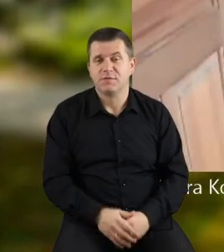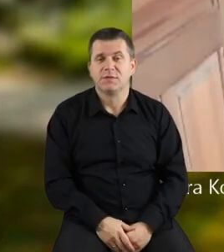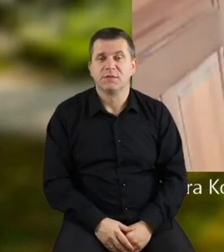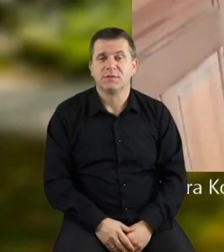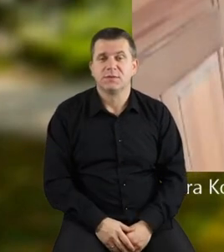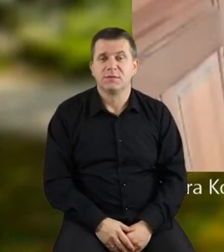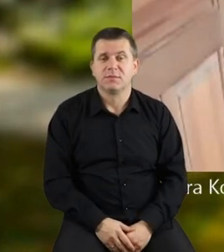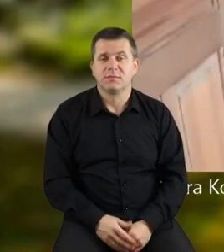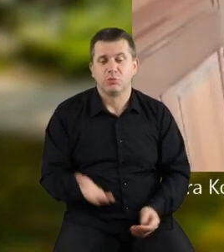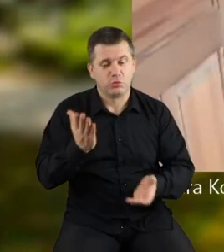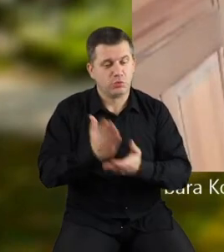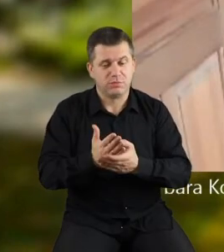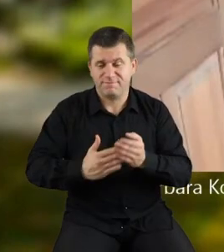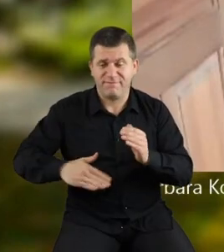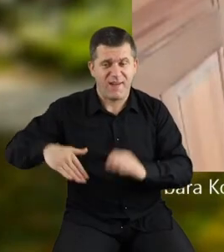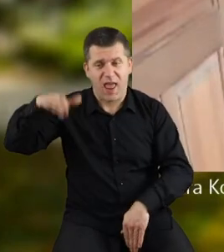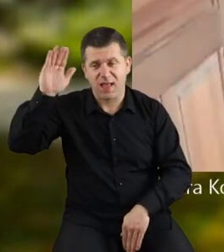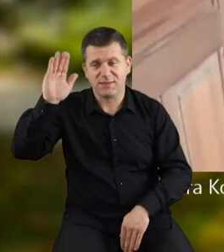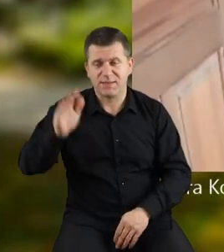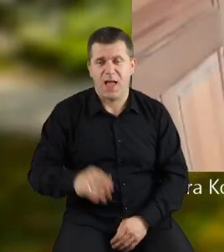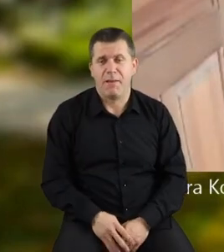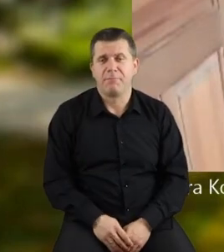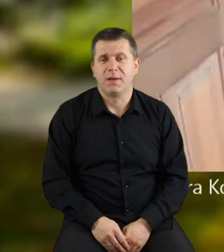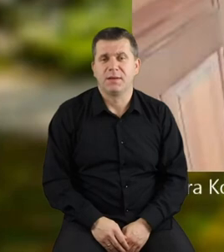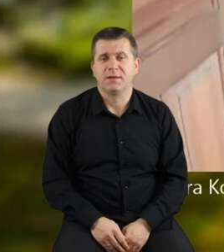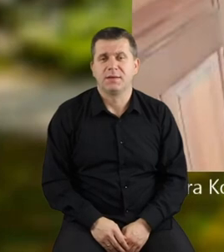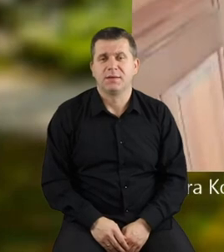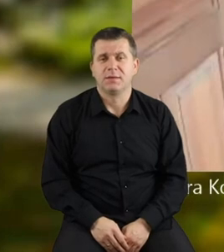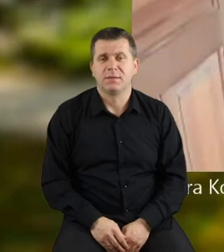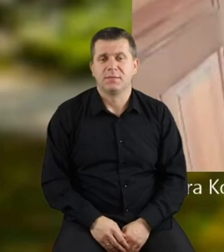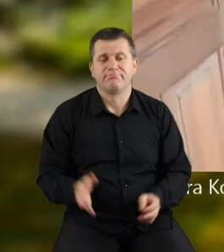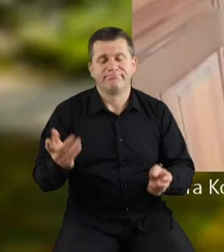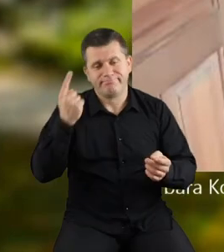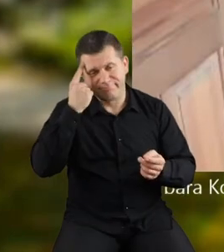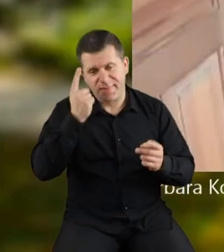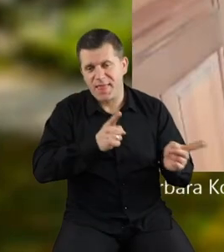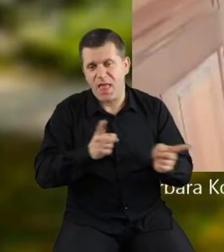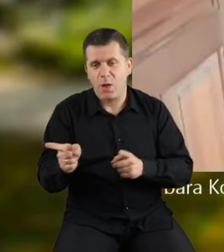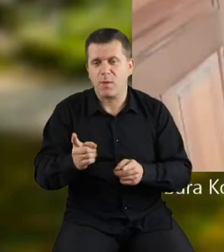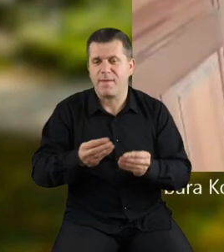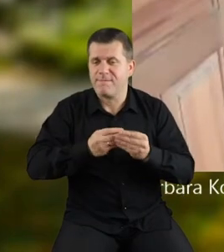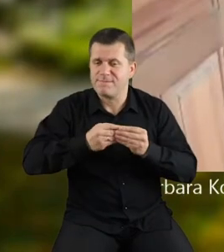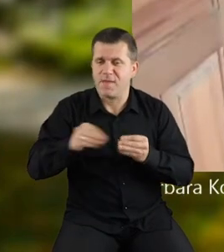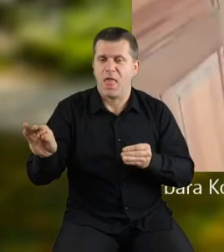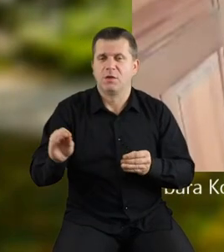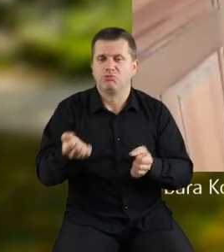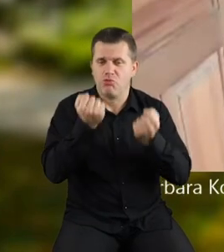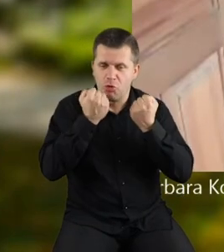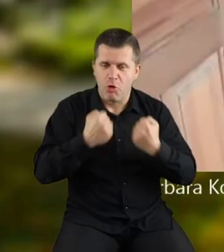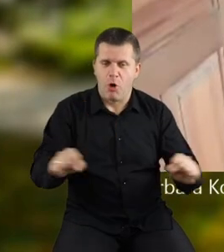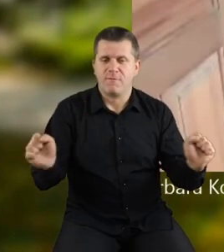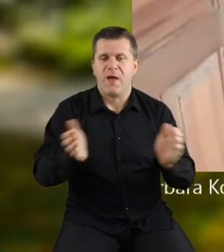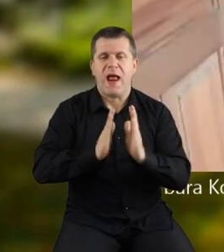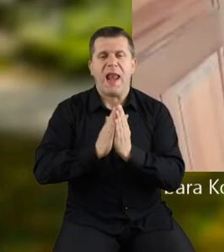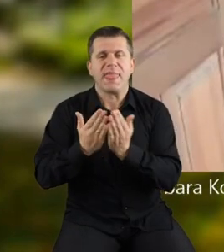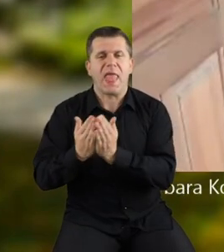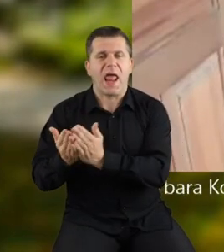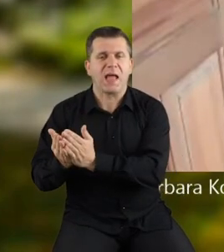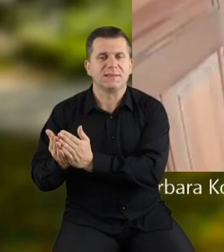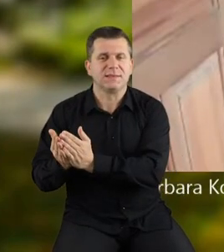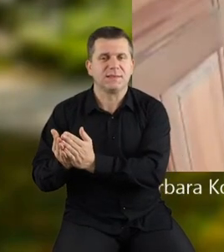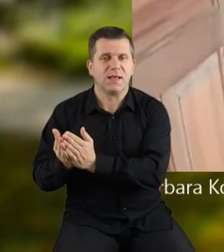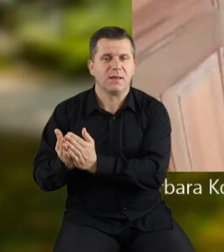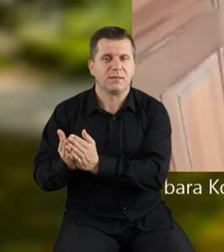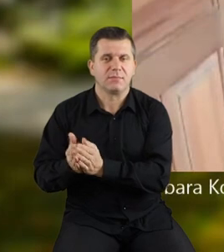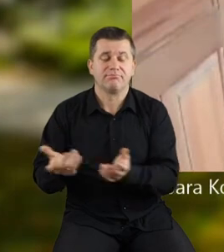rzeczywiście wyrastamy chyba w kierunku większej takiej odwagi